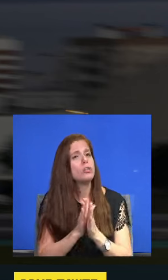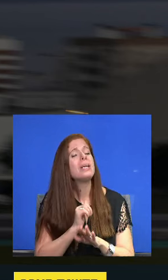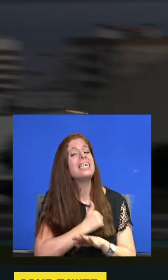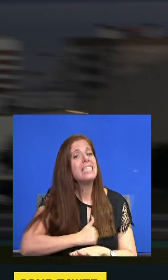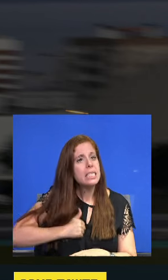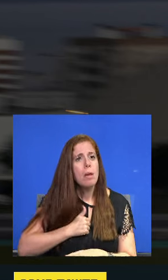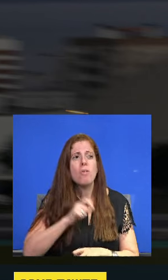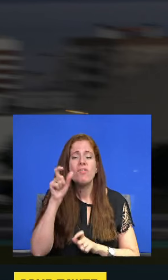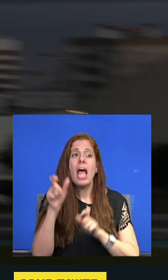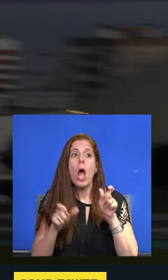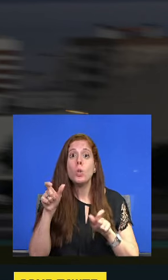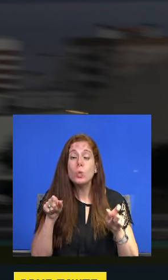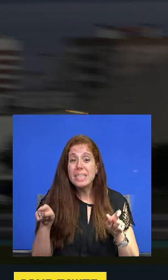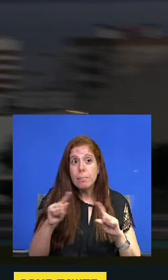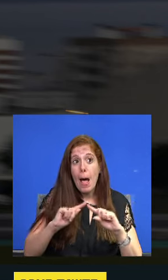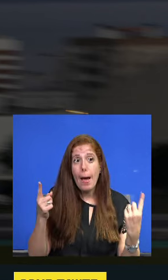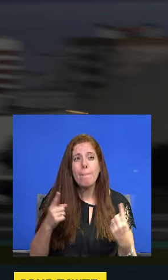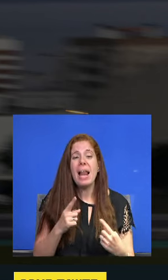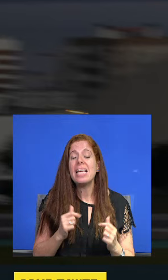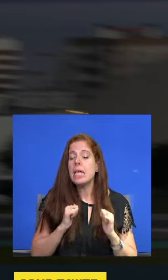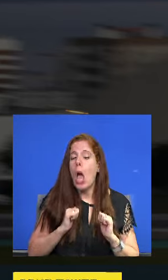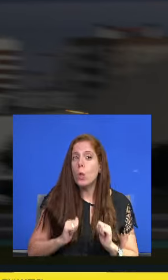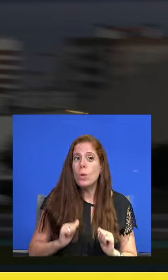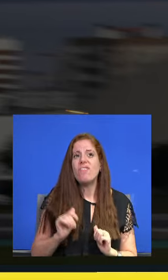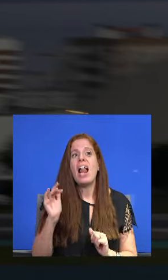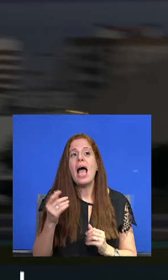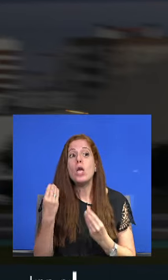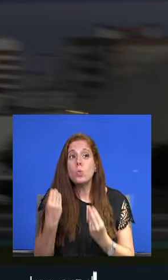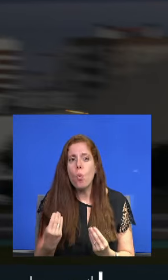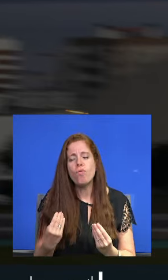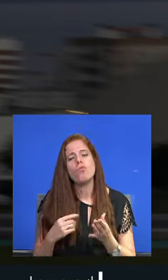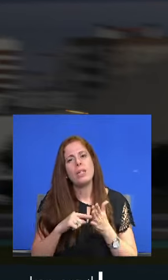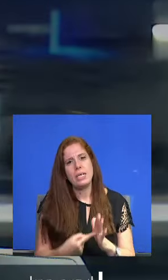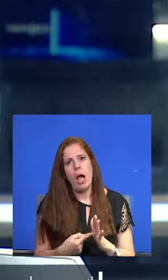הנוסעים על אי הנוחות שנגרמה להם ועל העיכוב שנגרם כתוצאה מכך.